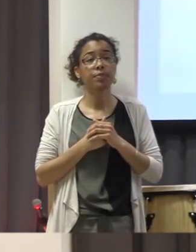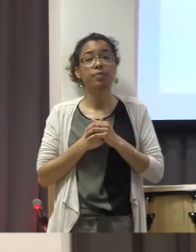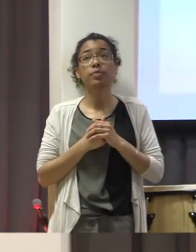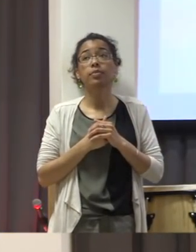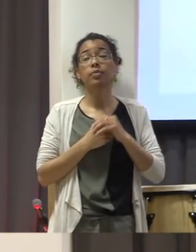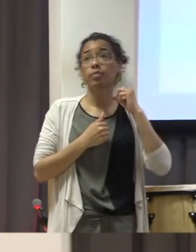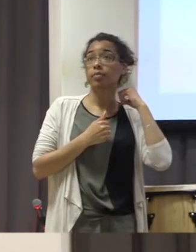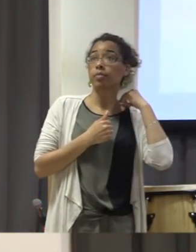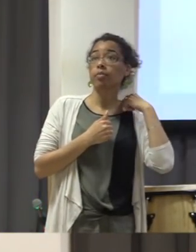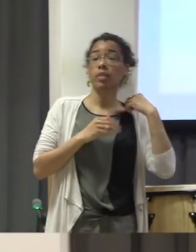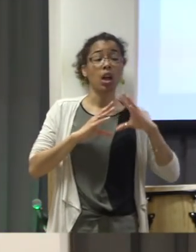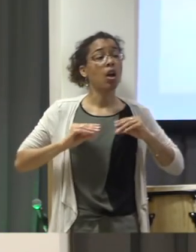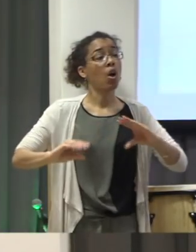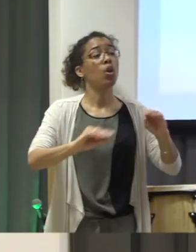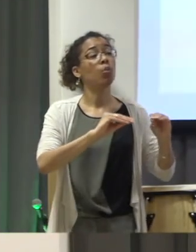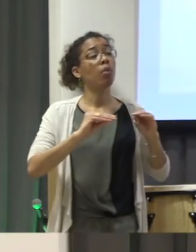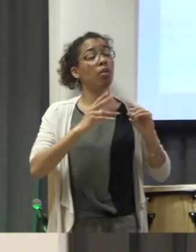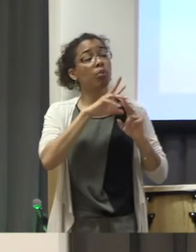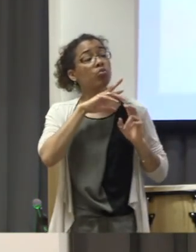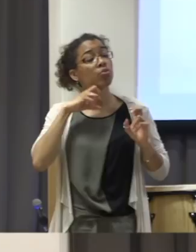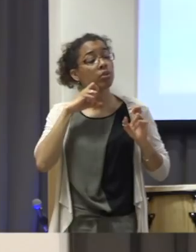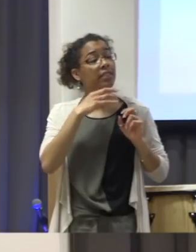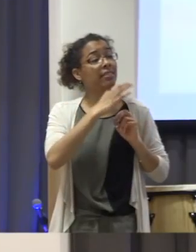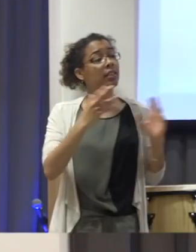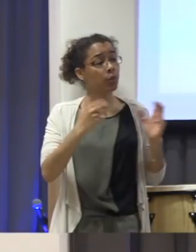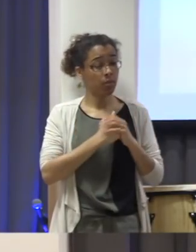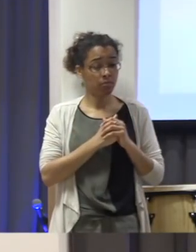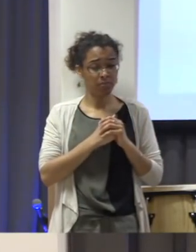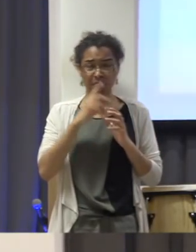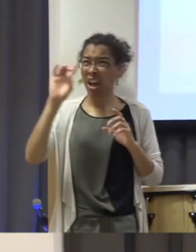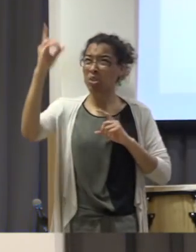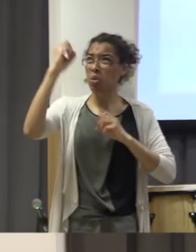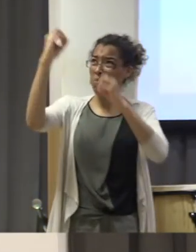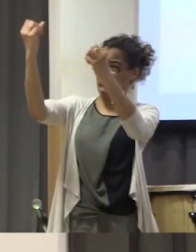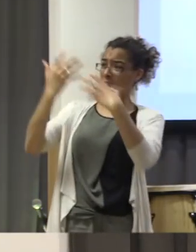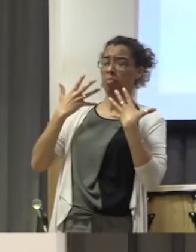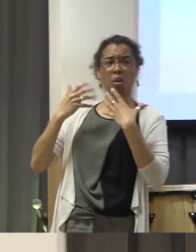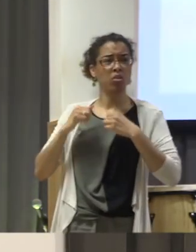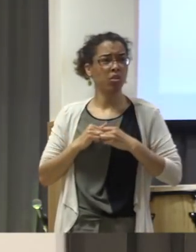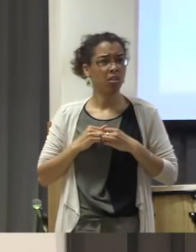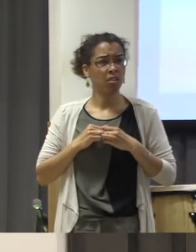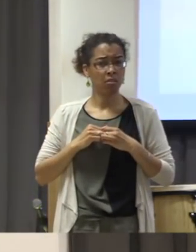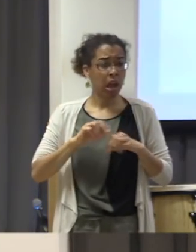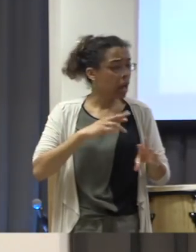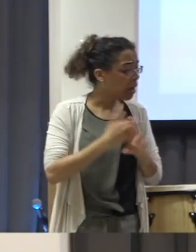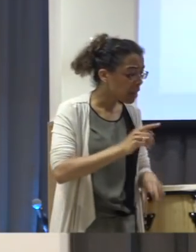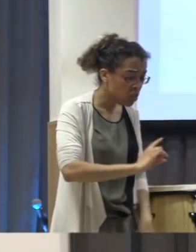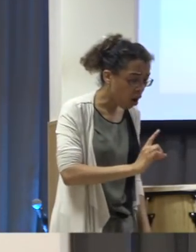que le peuple de Sion s'est dit que l'Éternel l'abandonne. Le Seigneur répond qu'une